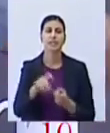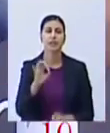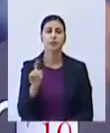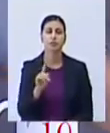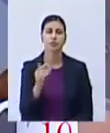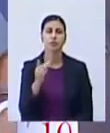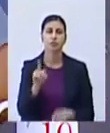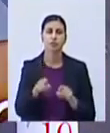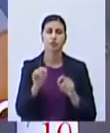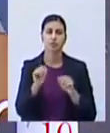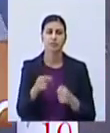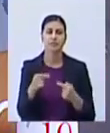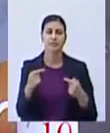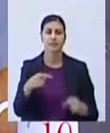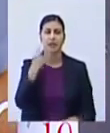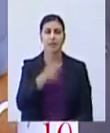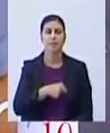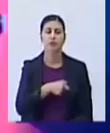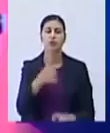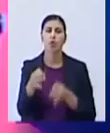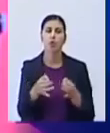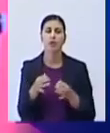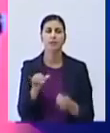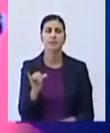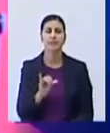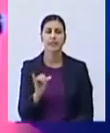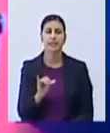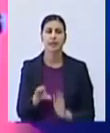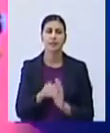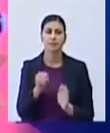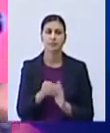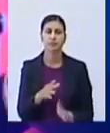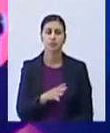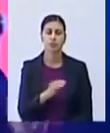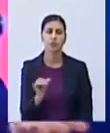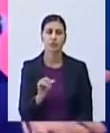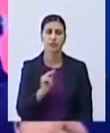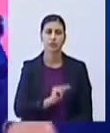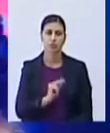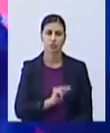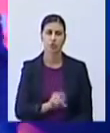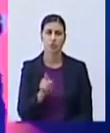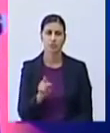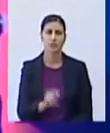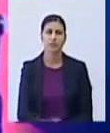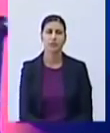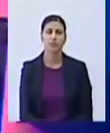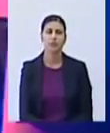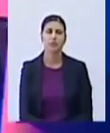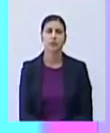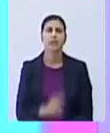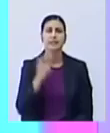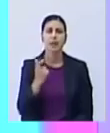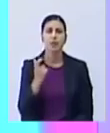გარკვეულ როლებში ჩვენ შეიძლება სხვადასხვა მაჟორიტარი და როლებში სადაც კენციყრით, სადაც მუშაობთ ალბათ. დამოუკიდებელ